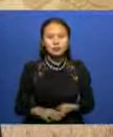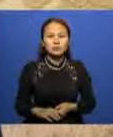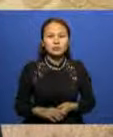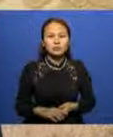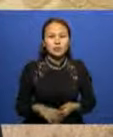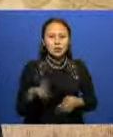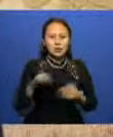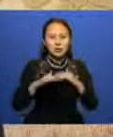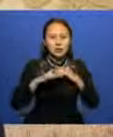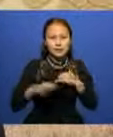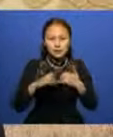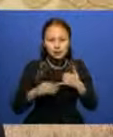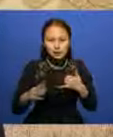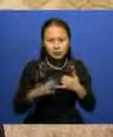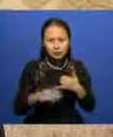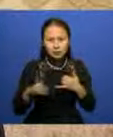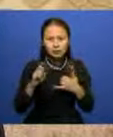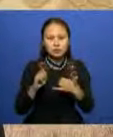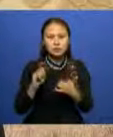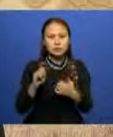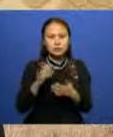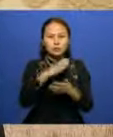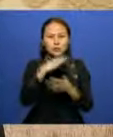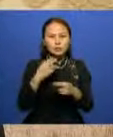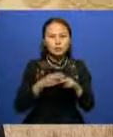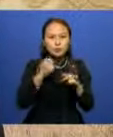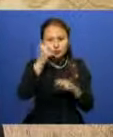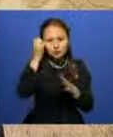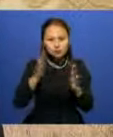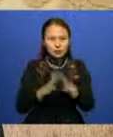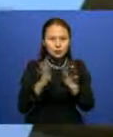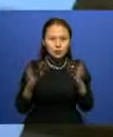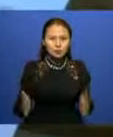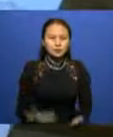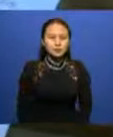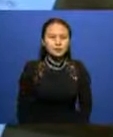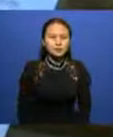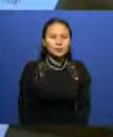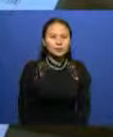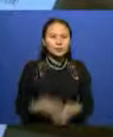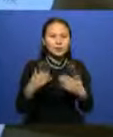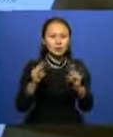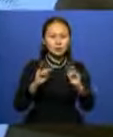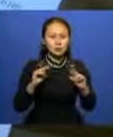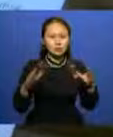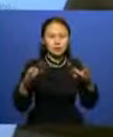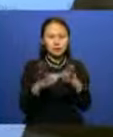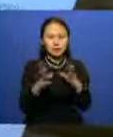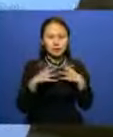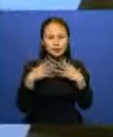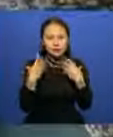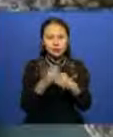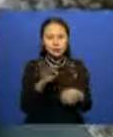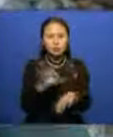Отан үшін, ел үшін барын, не деп атыр, рахмат, көптен көп рахмат, алды риза болсын. Бұл ұстаздар әулеті. Жұбайы да өзімен